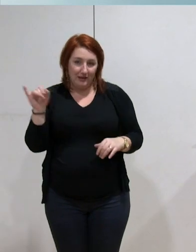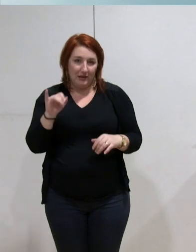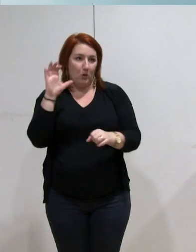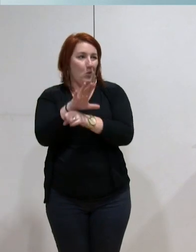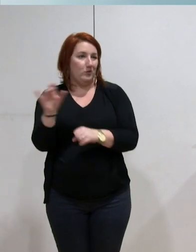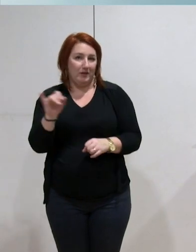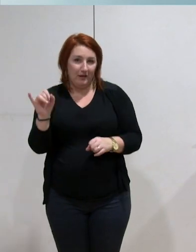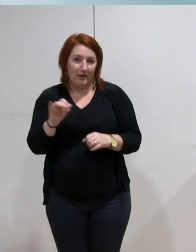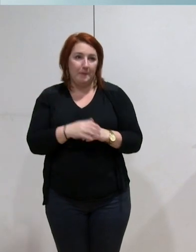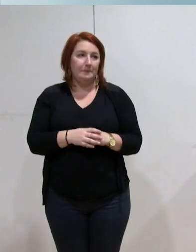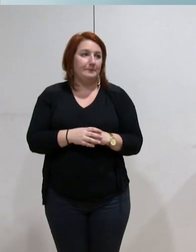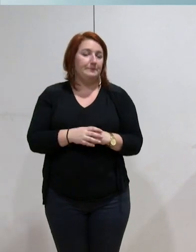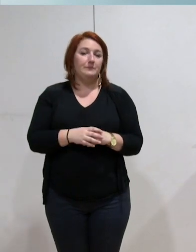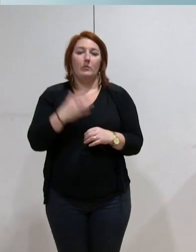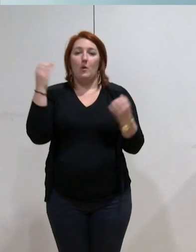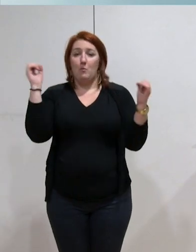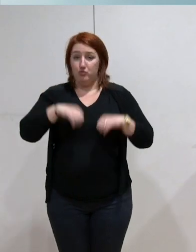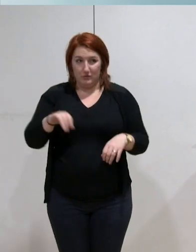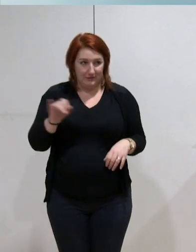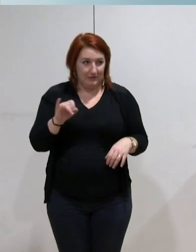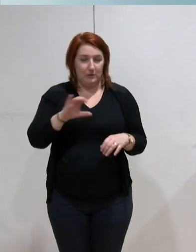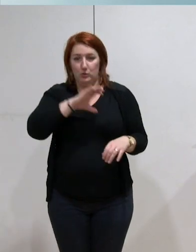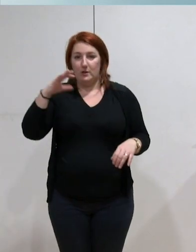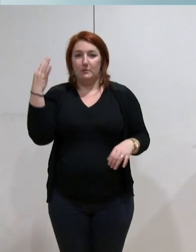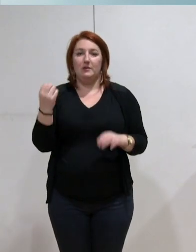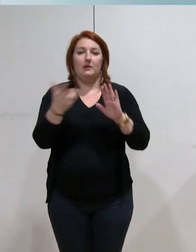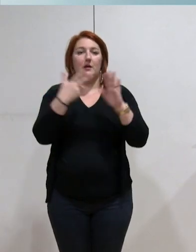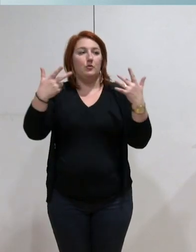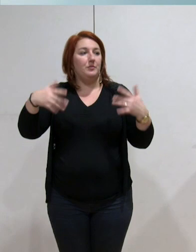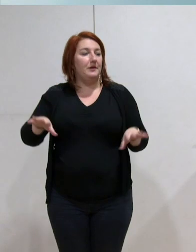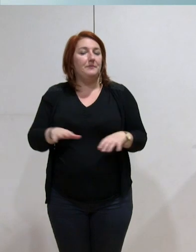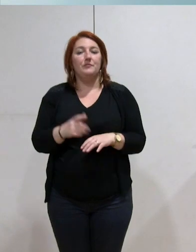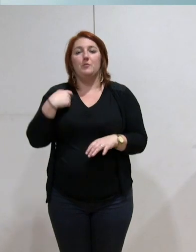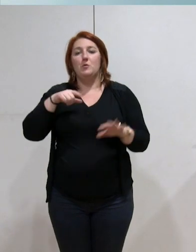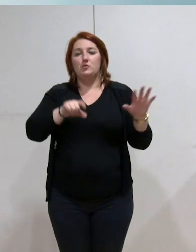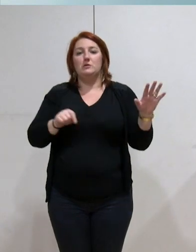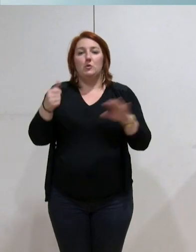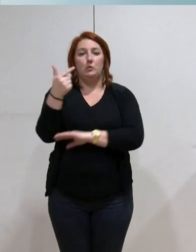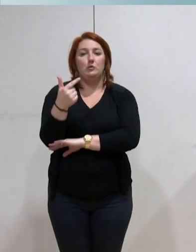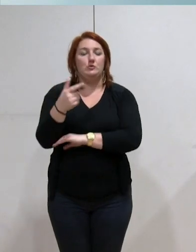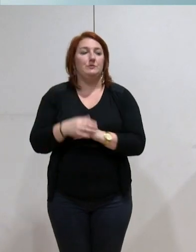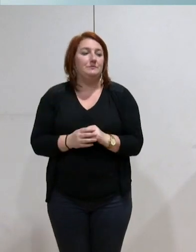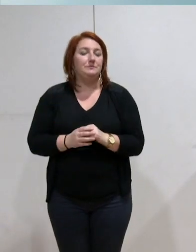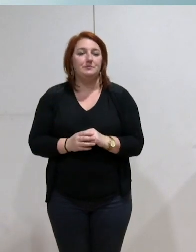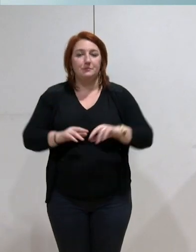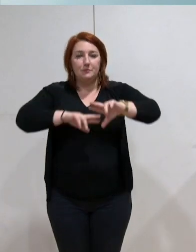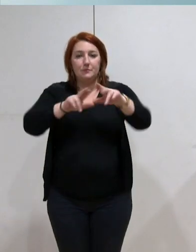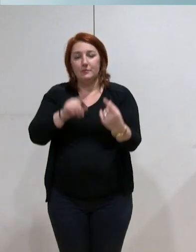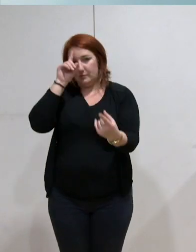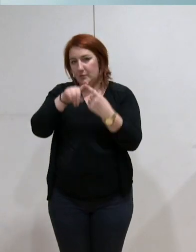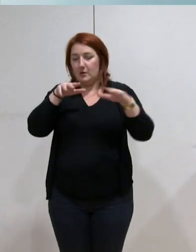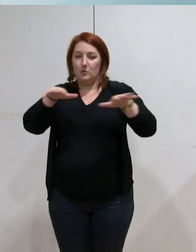qui vote contre qui vote pour unanimité délibération adoptée la 72 convention d'objectif de